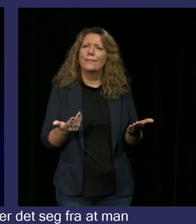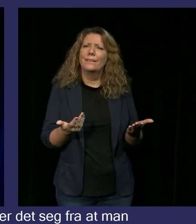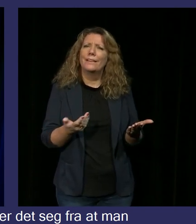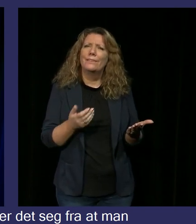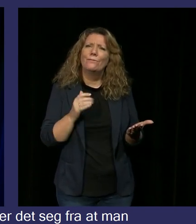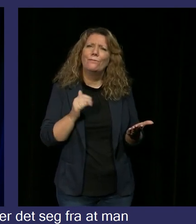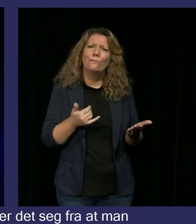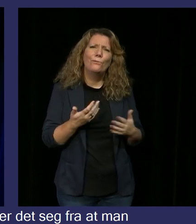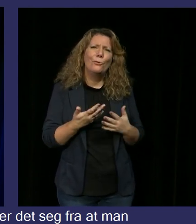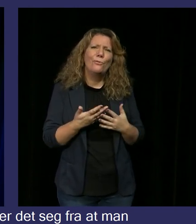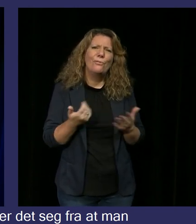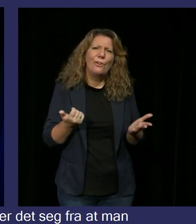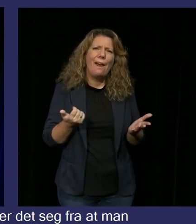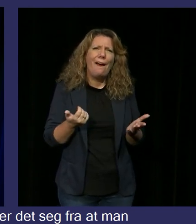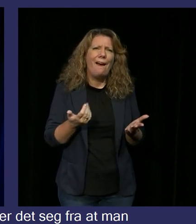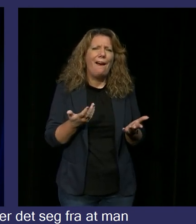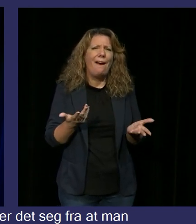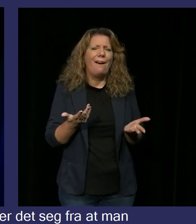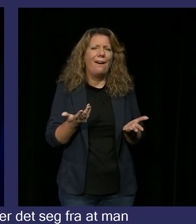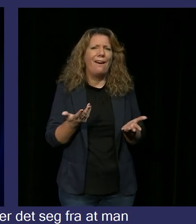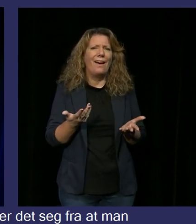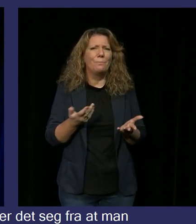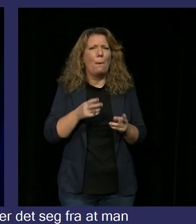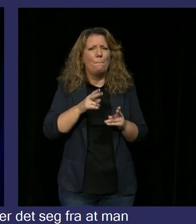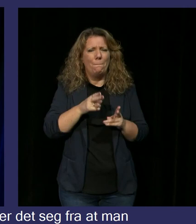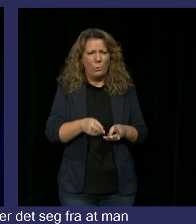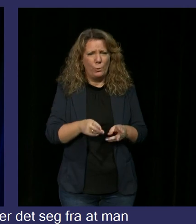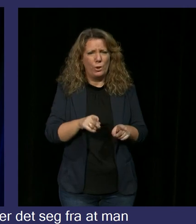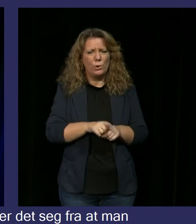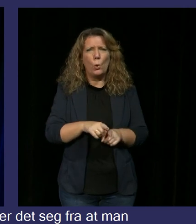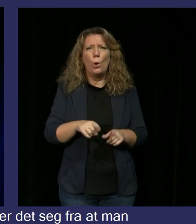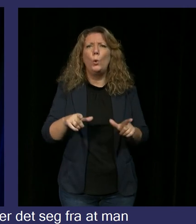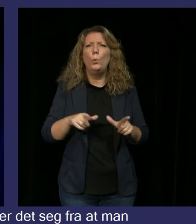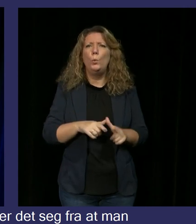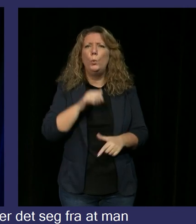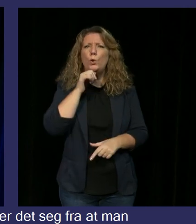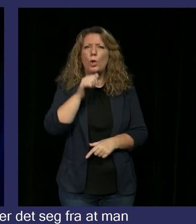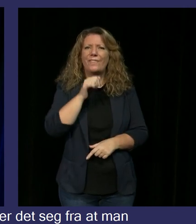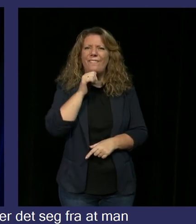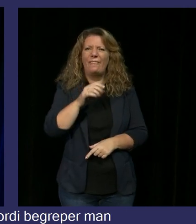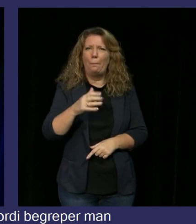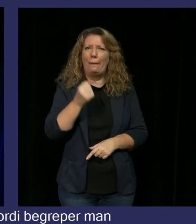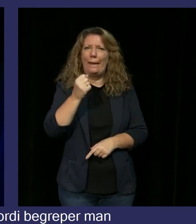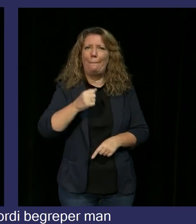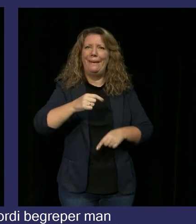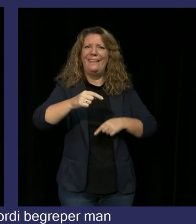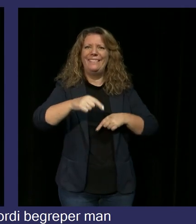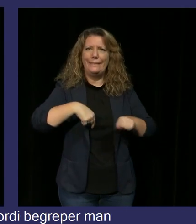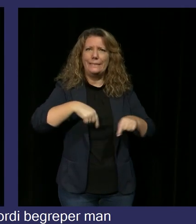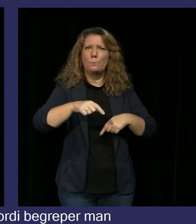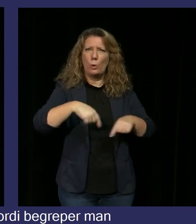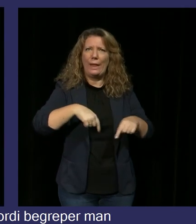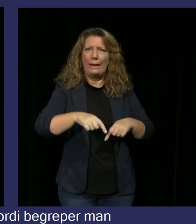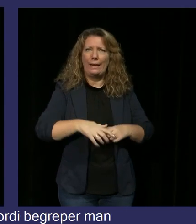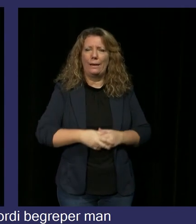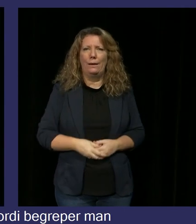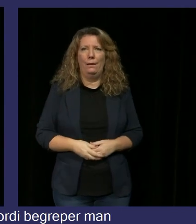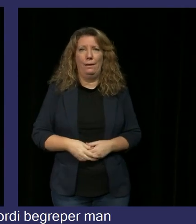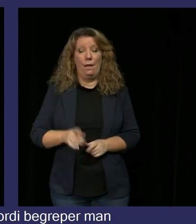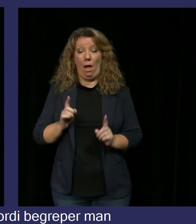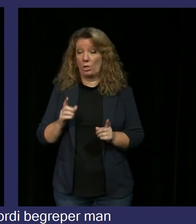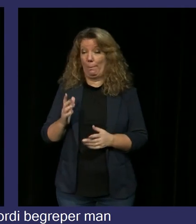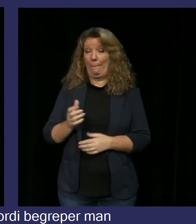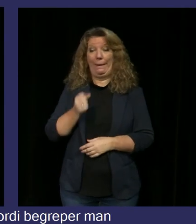har tatt I bruk et så unødvendig begrep som disponerer? Ja, det jo ikke et unødvendig begrep, for at